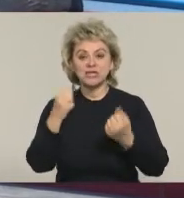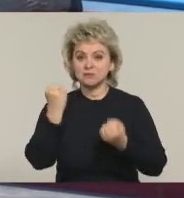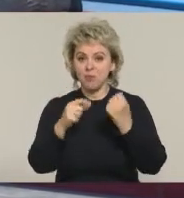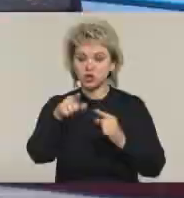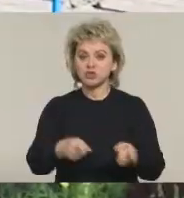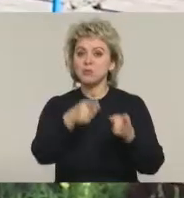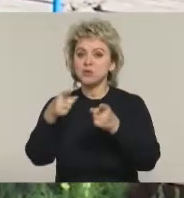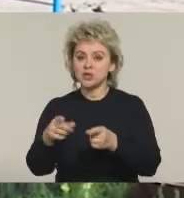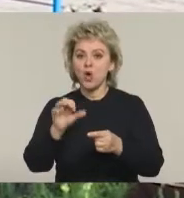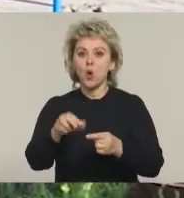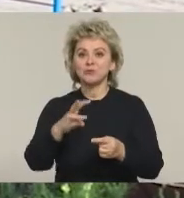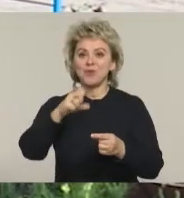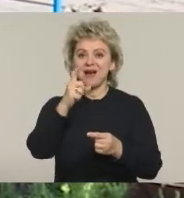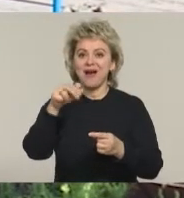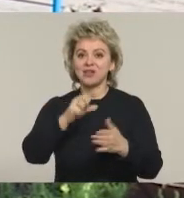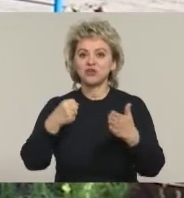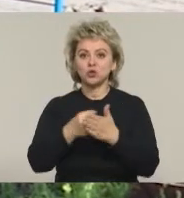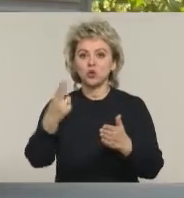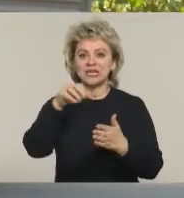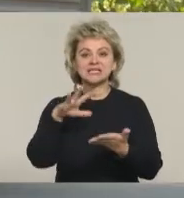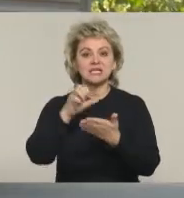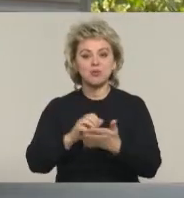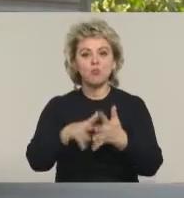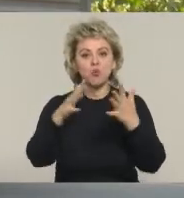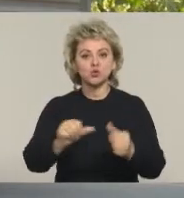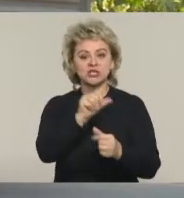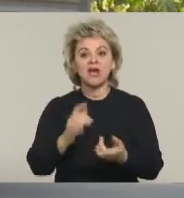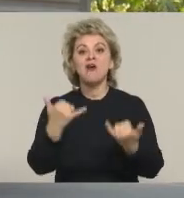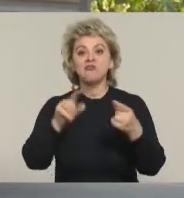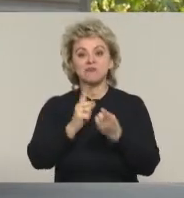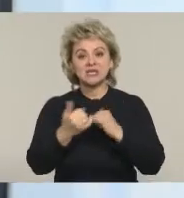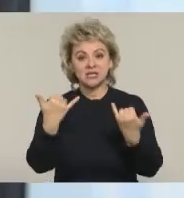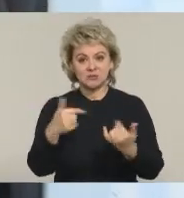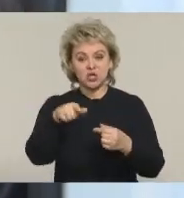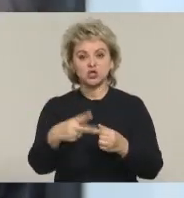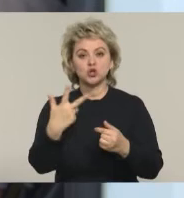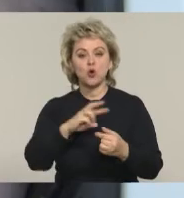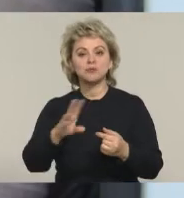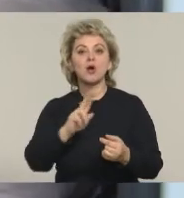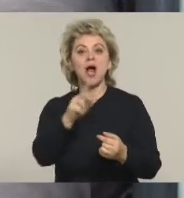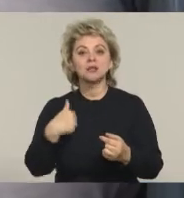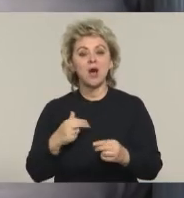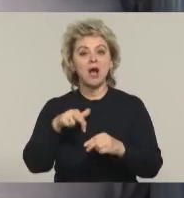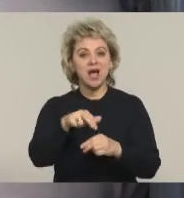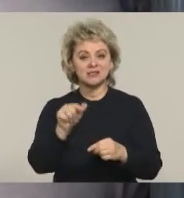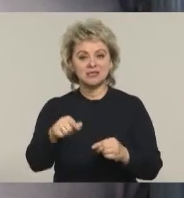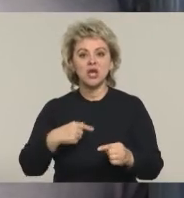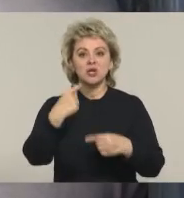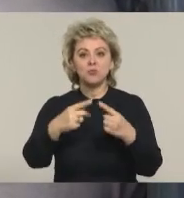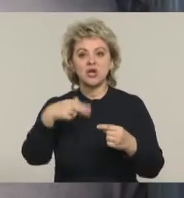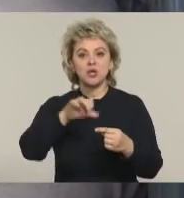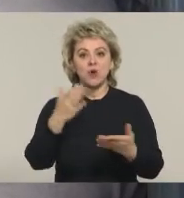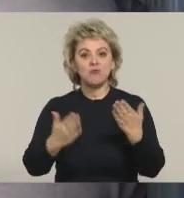машины, перемещение от Михайловки до Донецка займет больше часа вместо нынешних 3 минут. Нам как ходить, ни переправу,